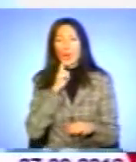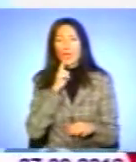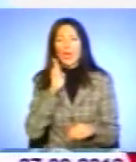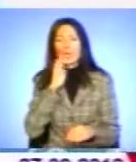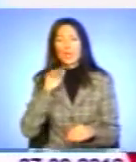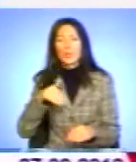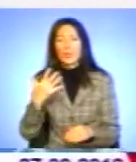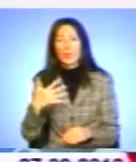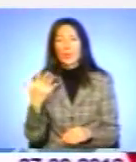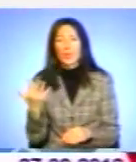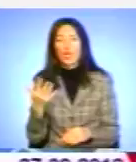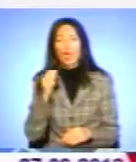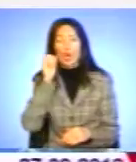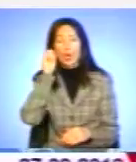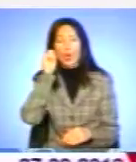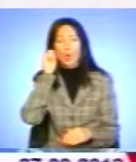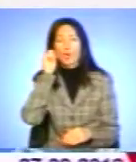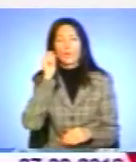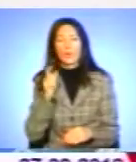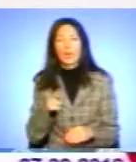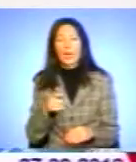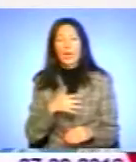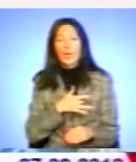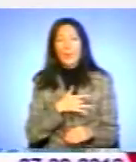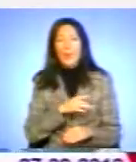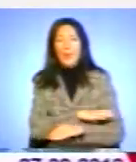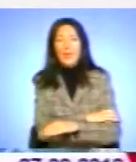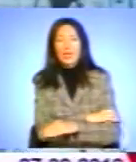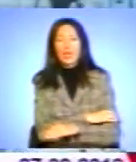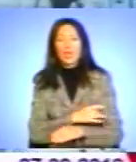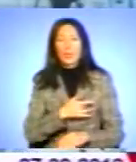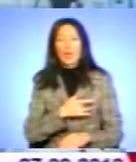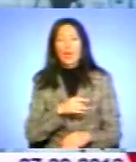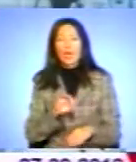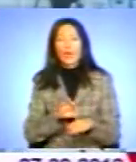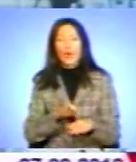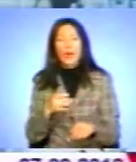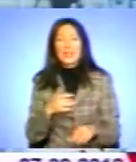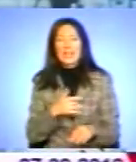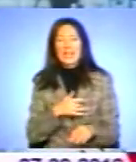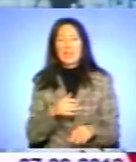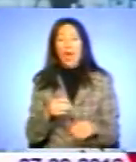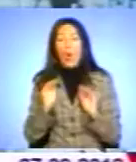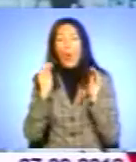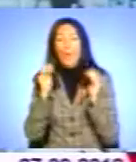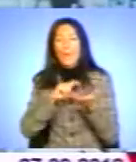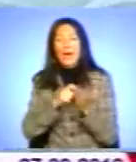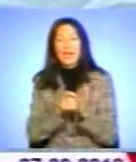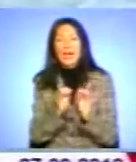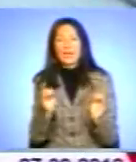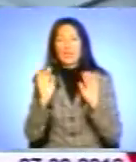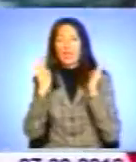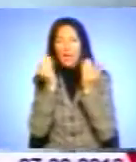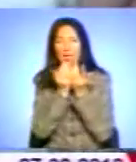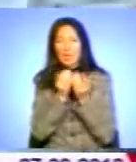після 55 років із гіпертонічною хворобою серця. У палаті інтенсивної терапії надають невідкладну